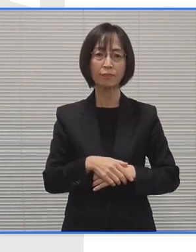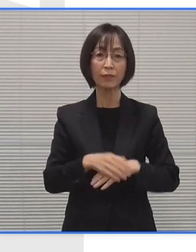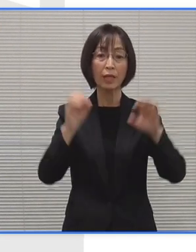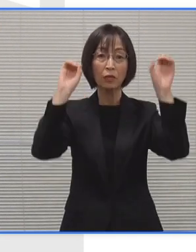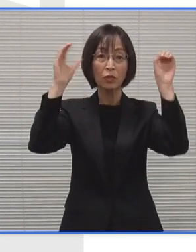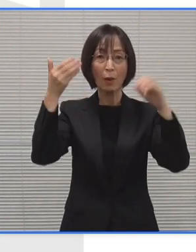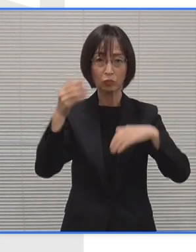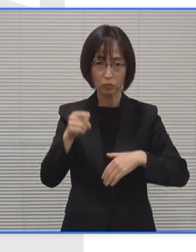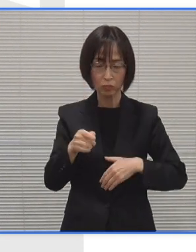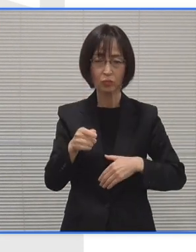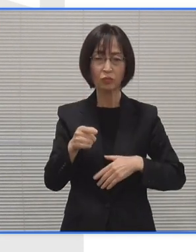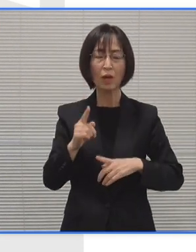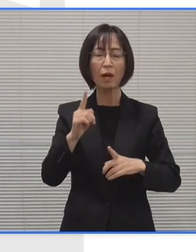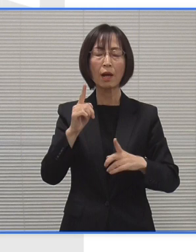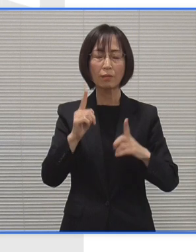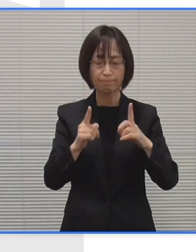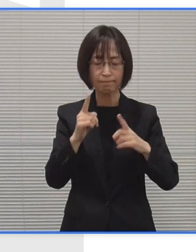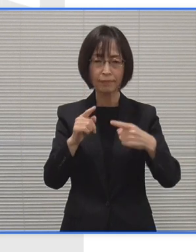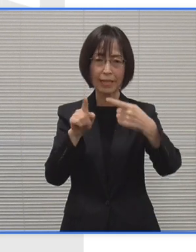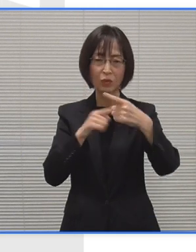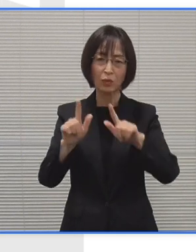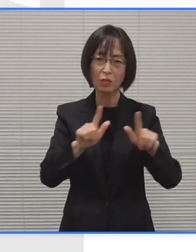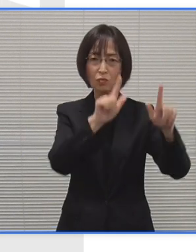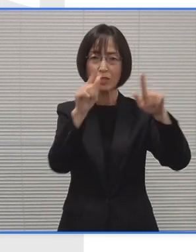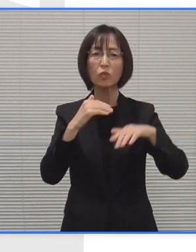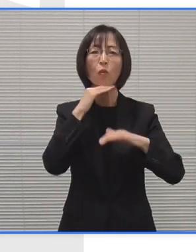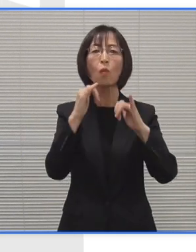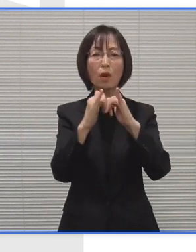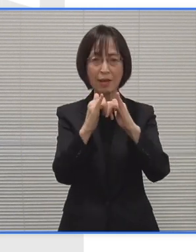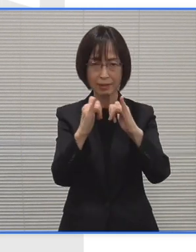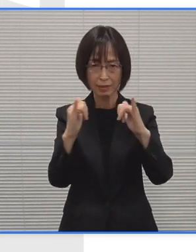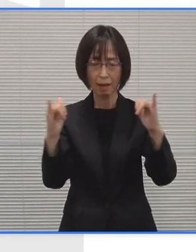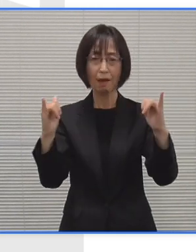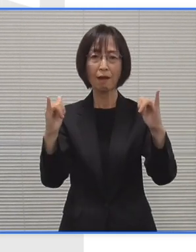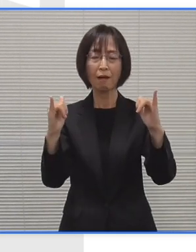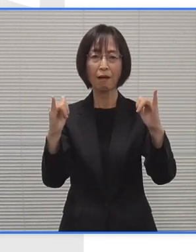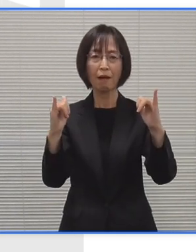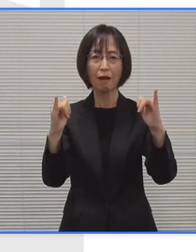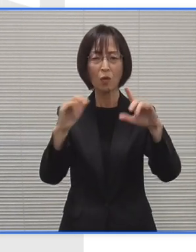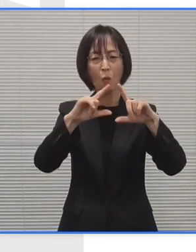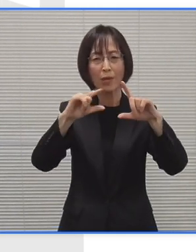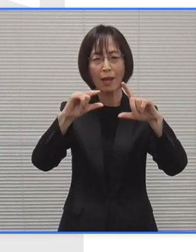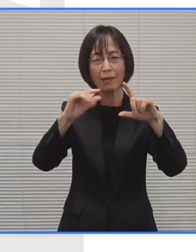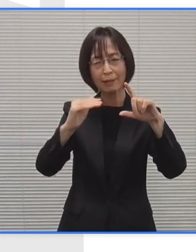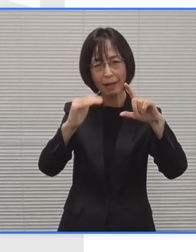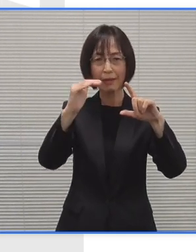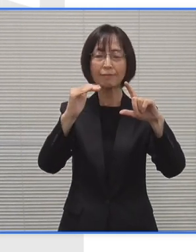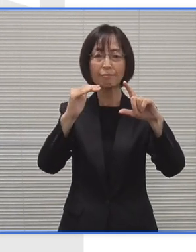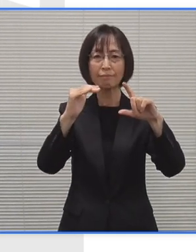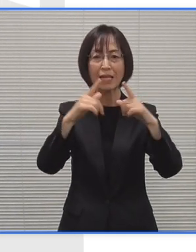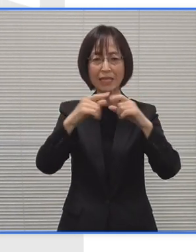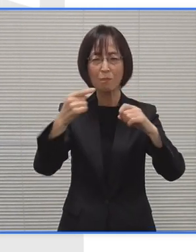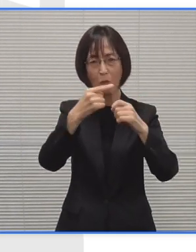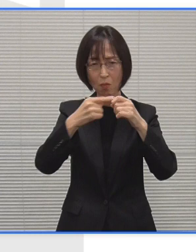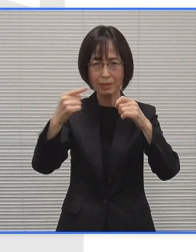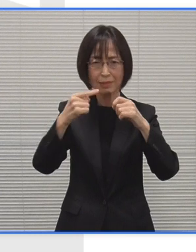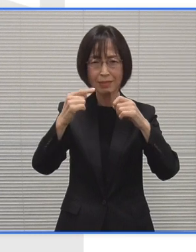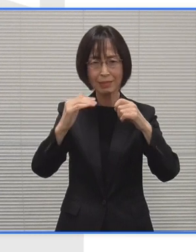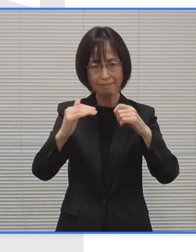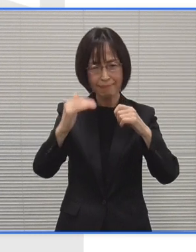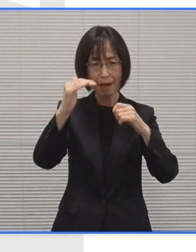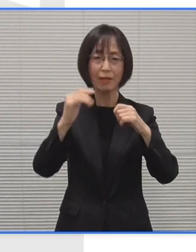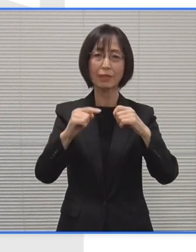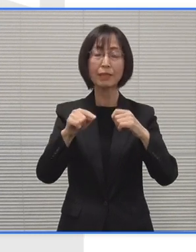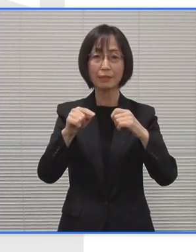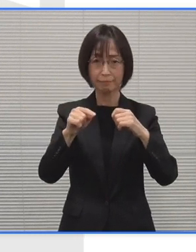豊島区はとにかく一人暮らしの高齢者の割合が高い 一方一高いという